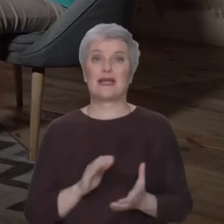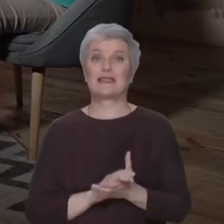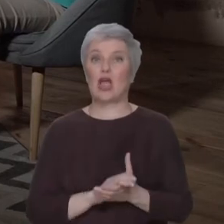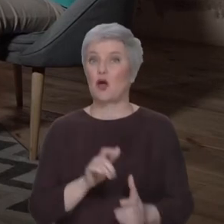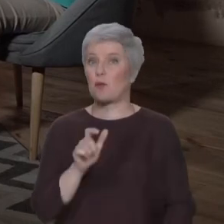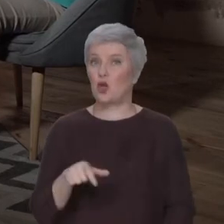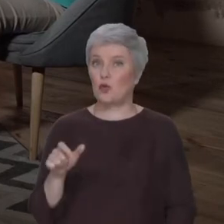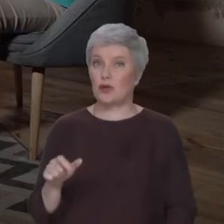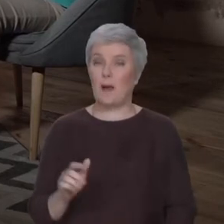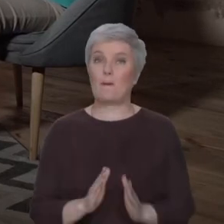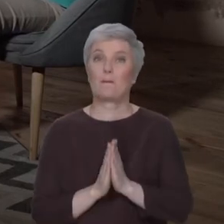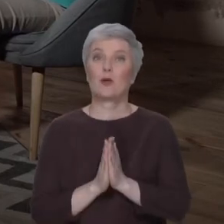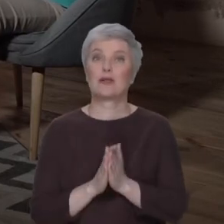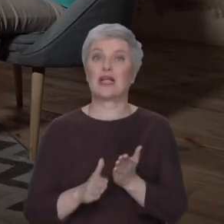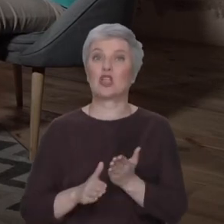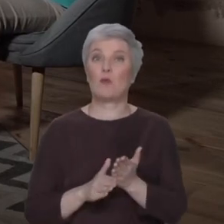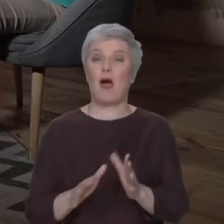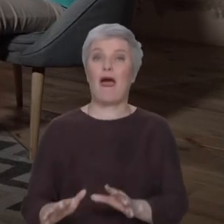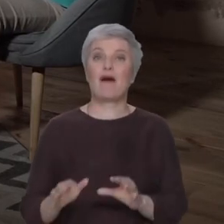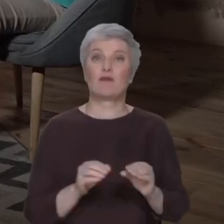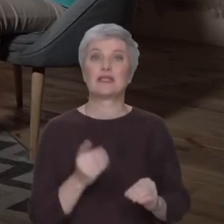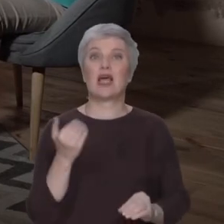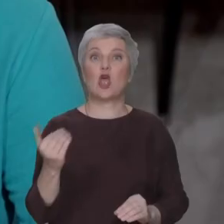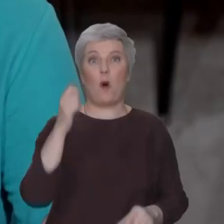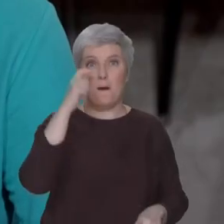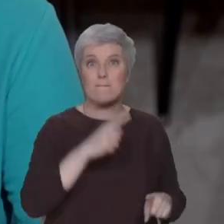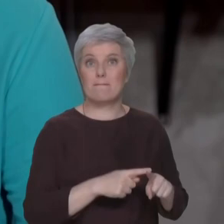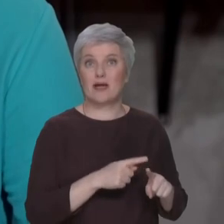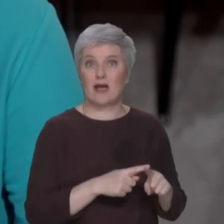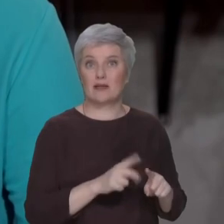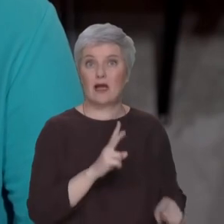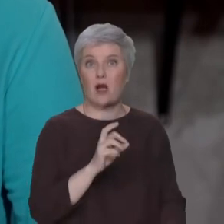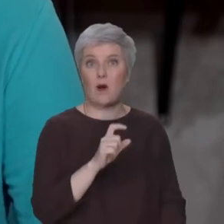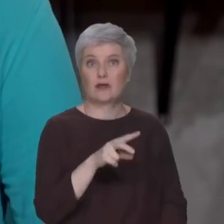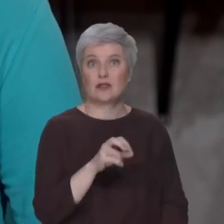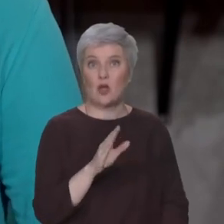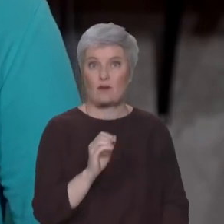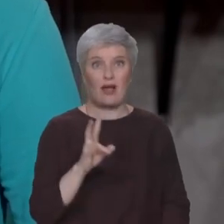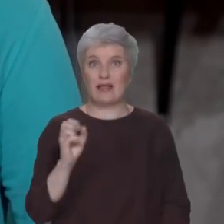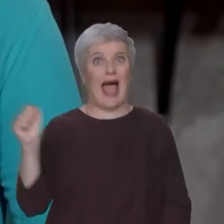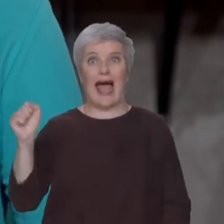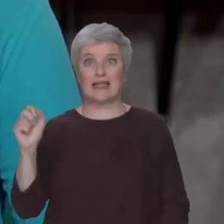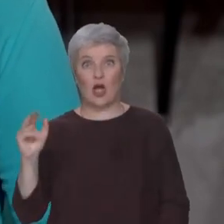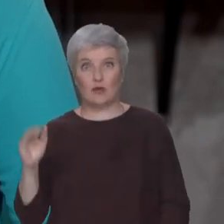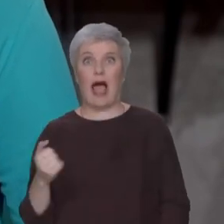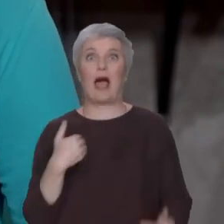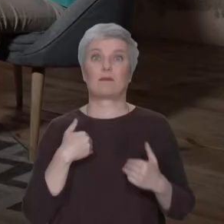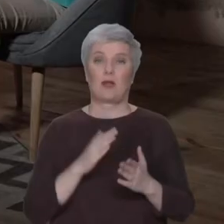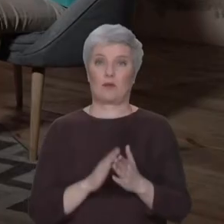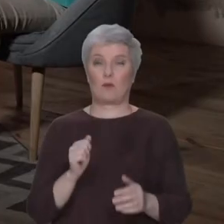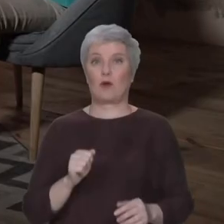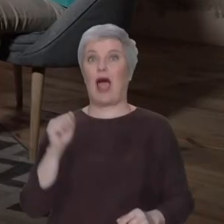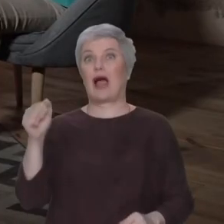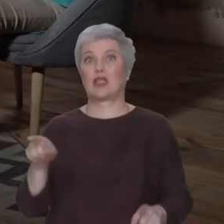люди просили допомоги в евакуації його брата Андрія Козлова. Не Андрія Козлова просили, а мене. Ну, може, Андрія Козлова